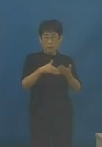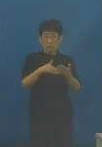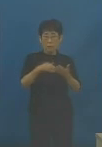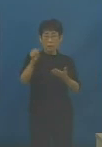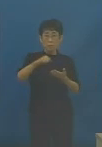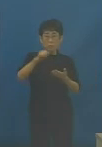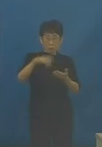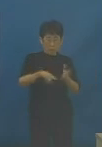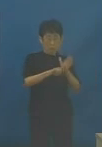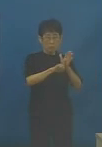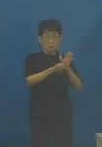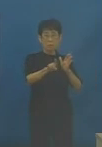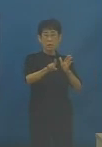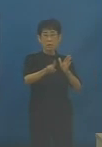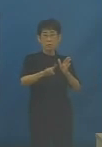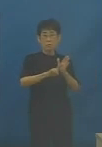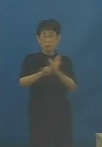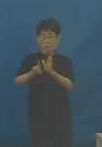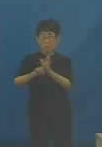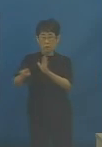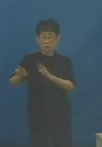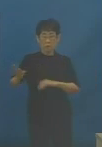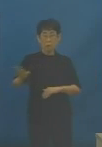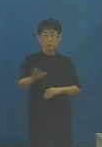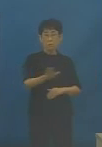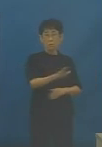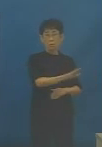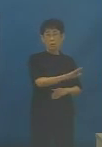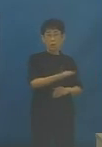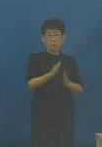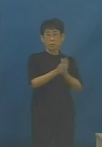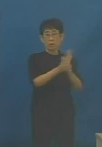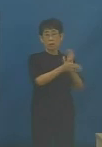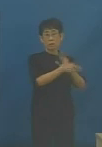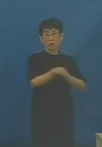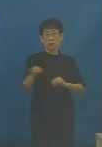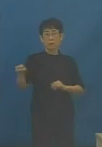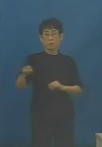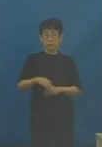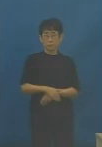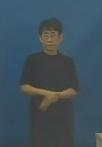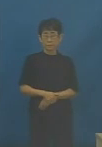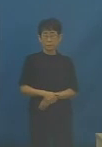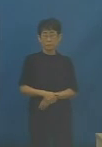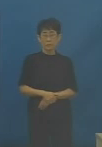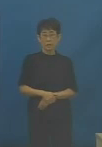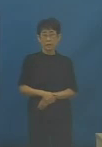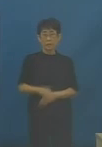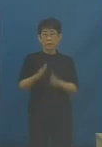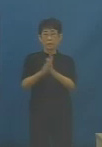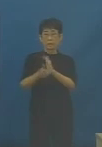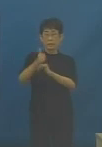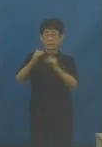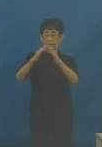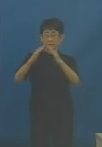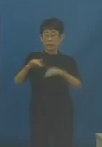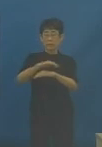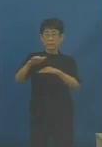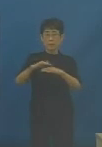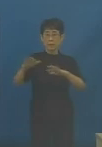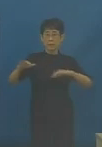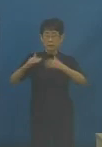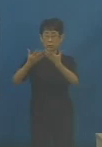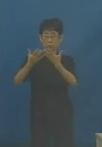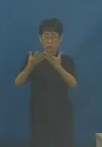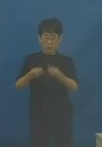を継続しているという状況があります。まあ、こういうように、知事会でみんなで議論したことが形になった